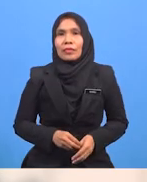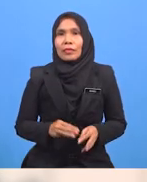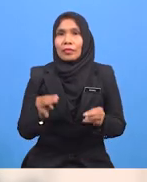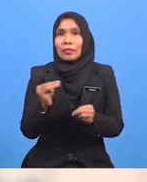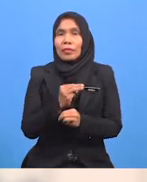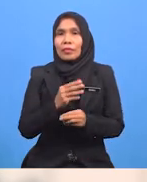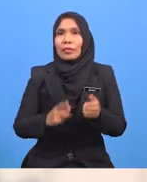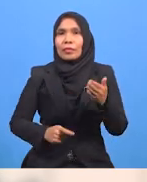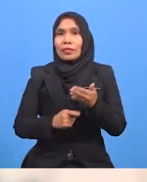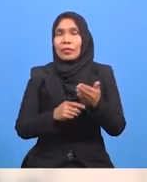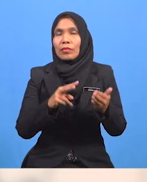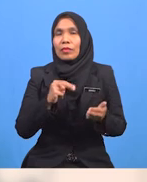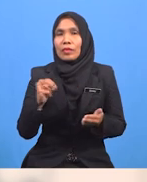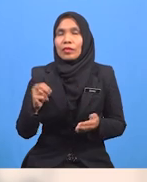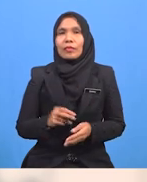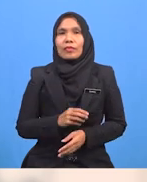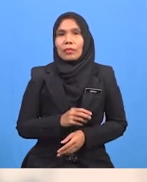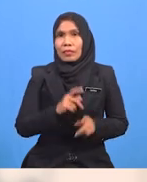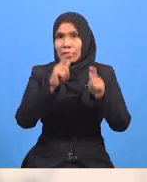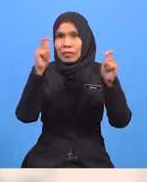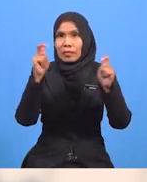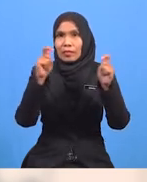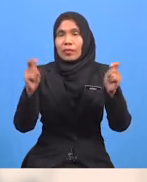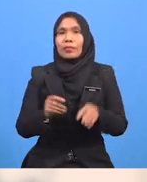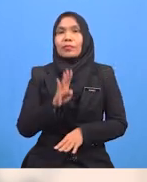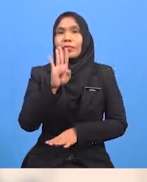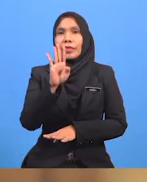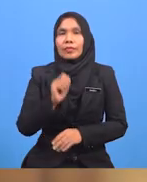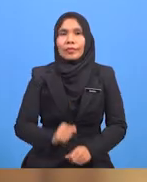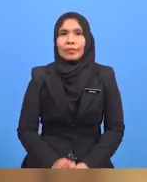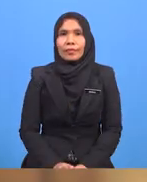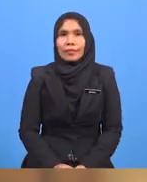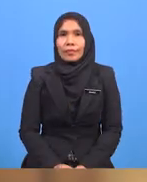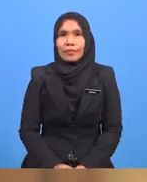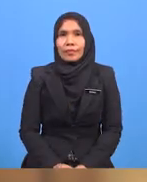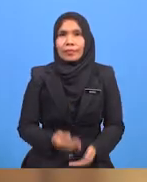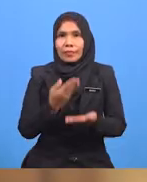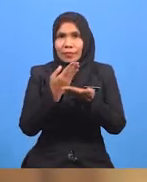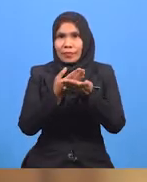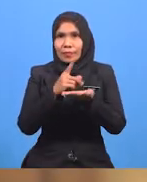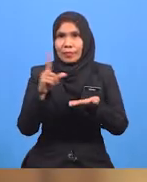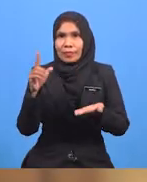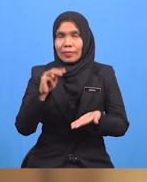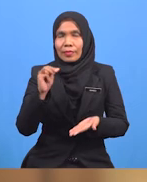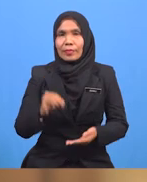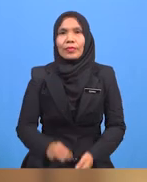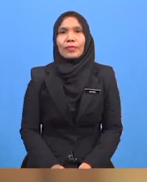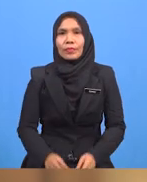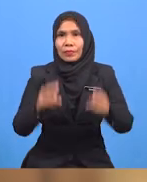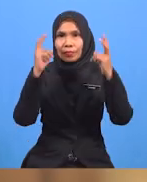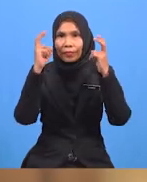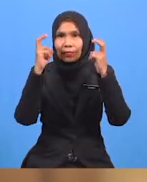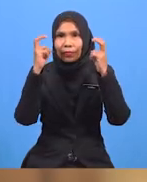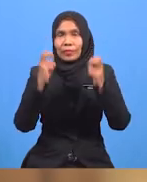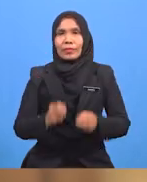bab 5 yaitu penyelesaian segitiga Baiklah murid-murid takjub penyelesaian